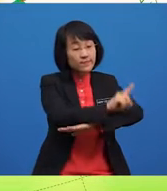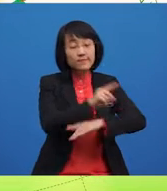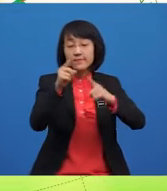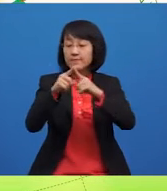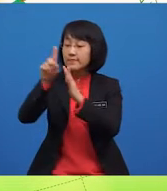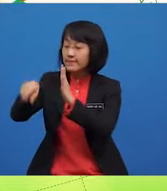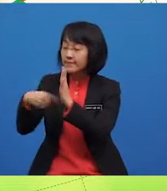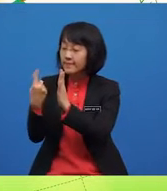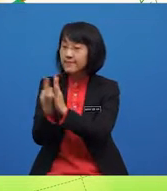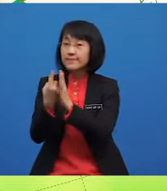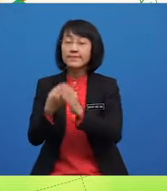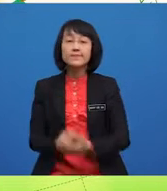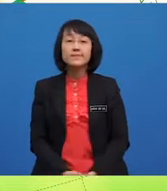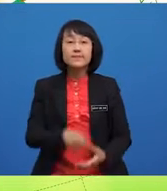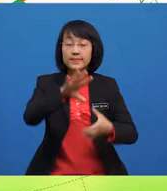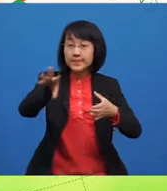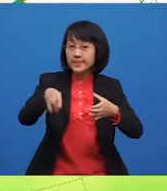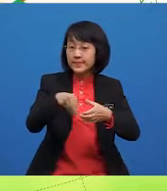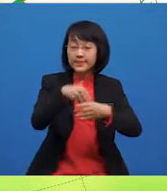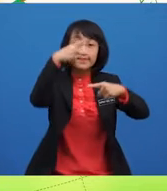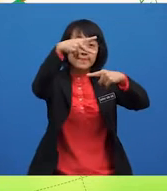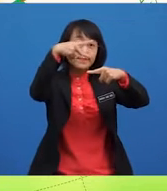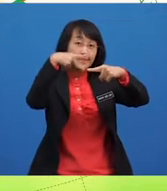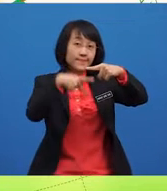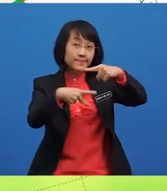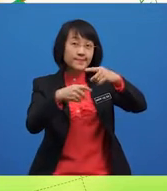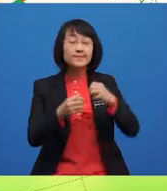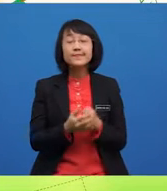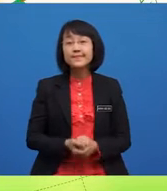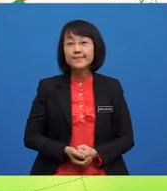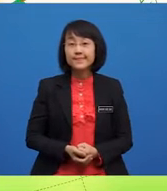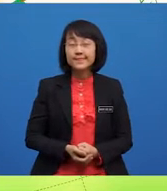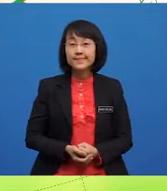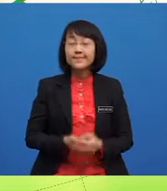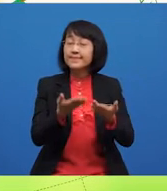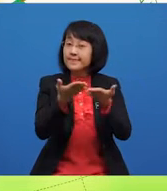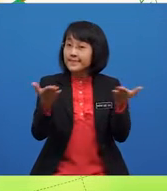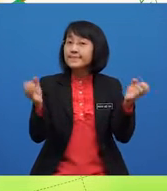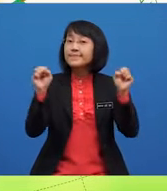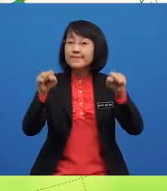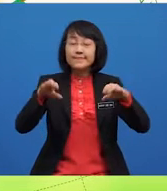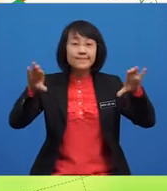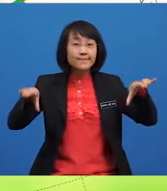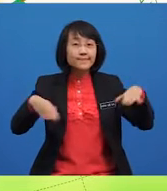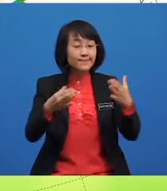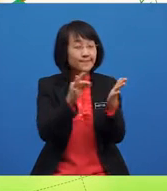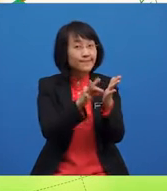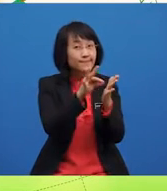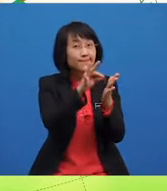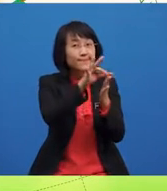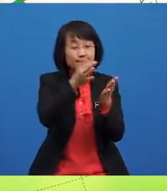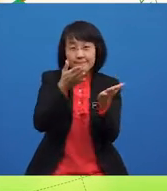jam yang melibatkan pecahan, maka kamu boleh membuat pengiraan